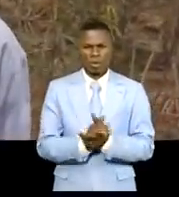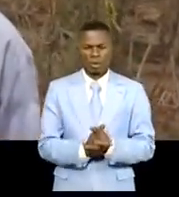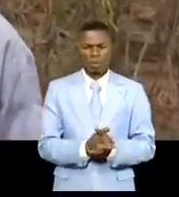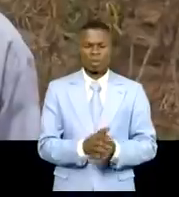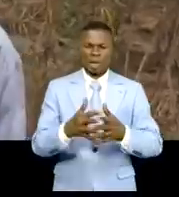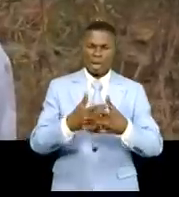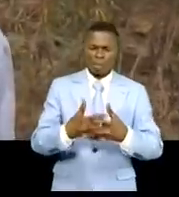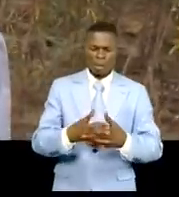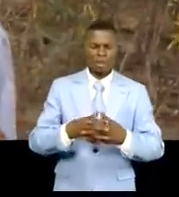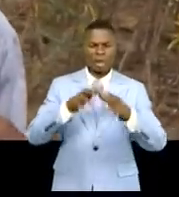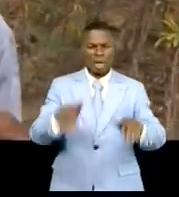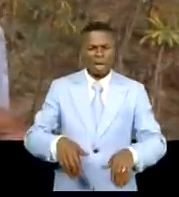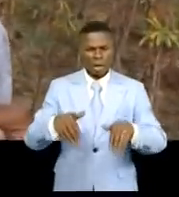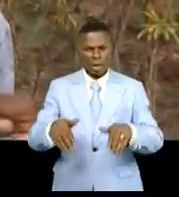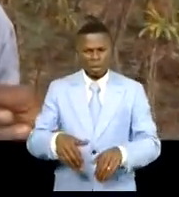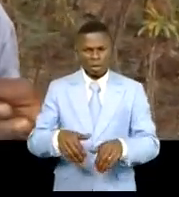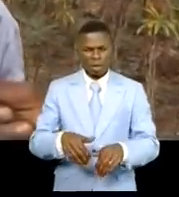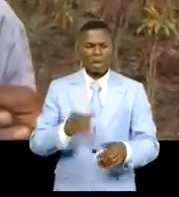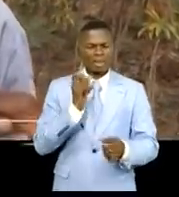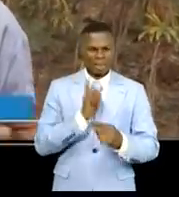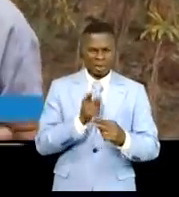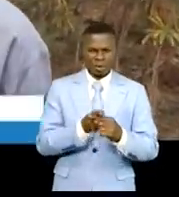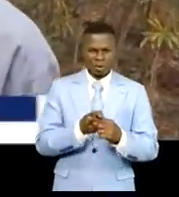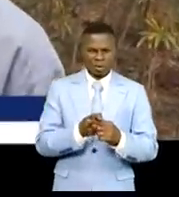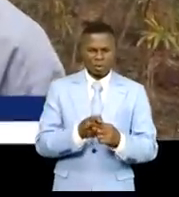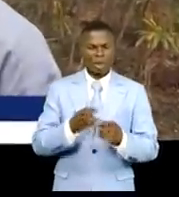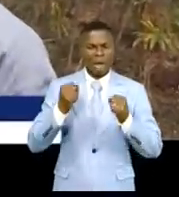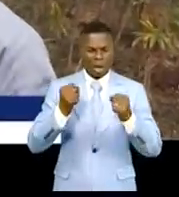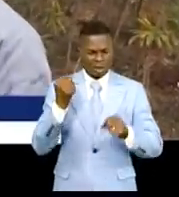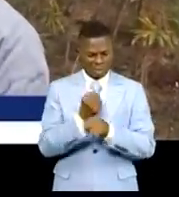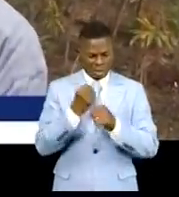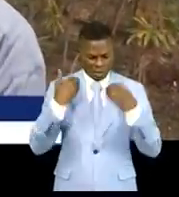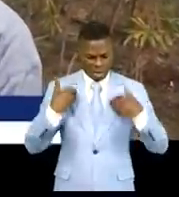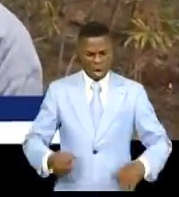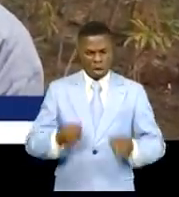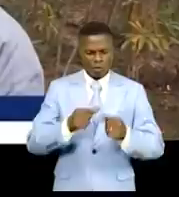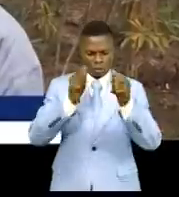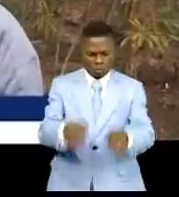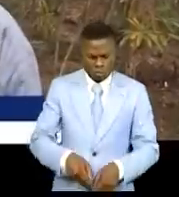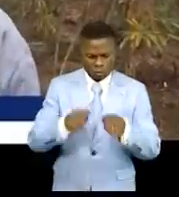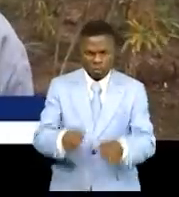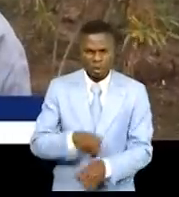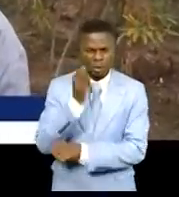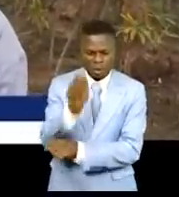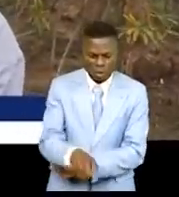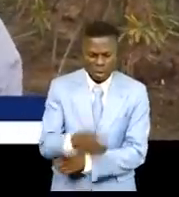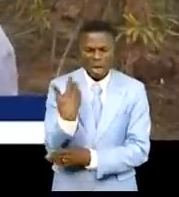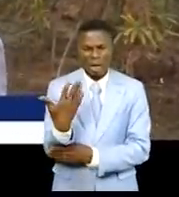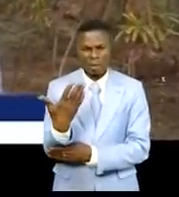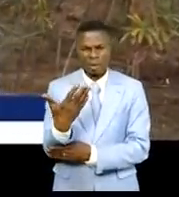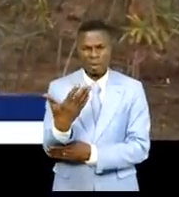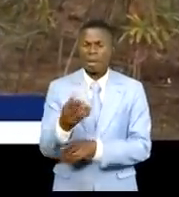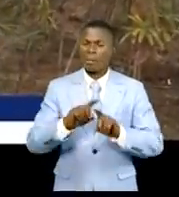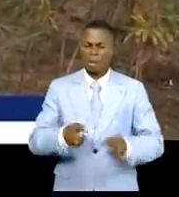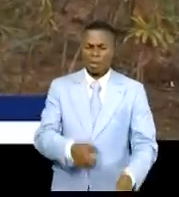les machines agricoles, c'est ça qui nous pose problème. Nous avons la force de labourer, même pas avec des chuchets,